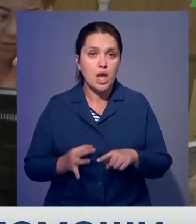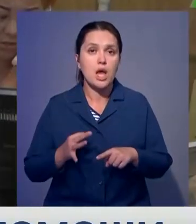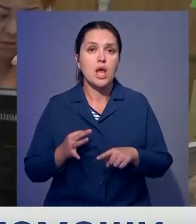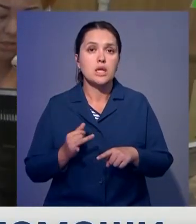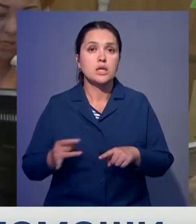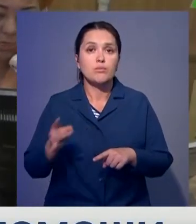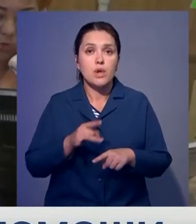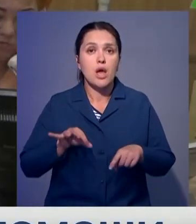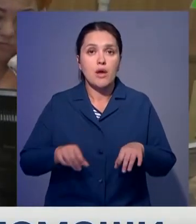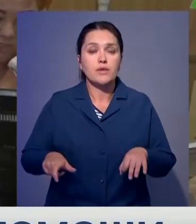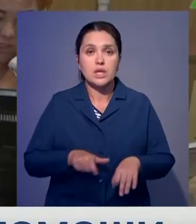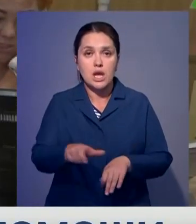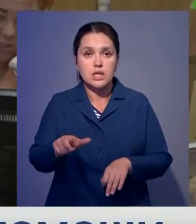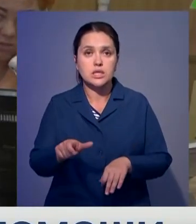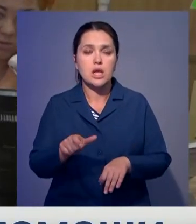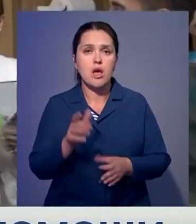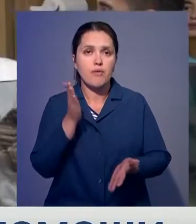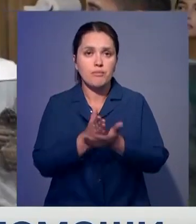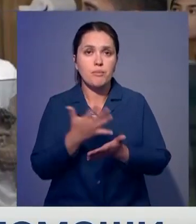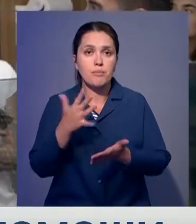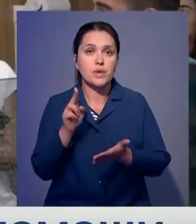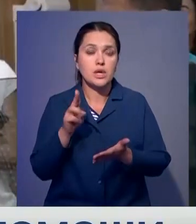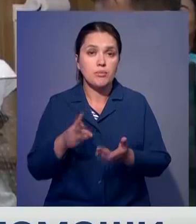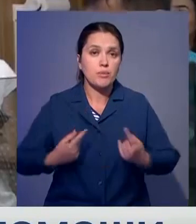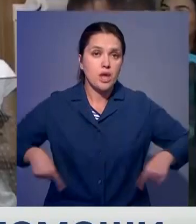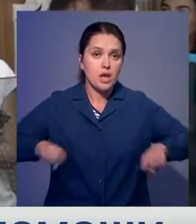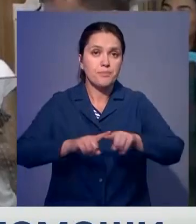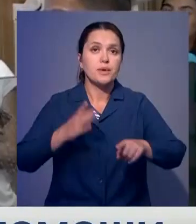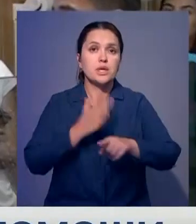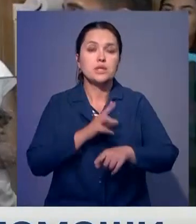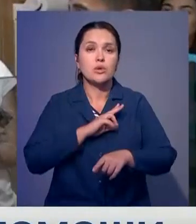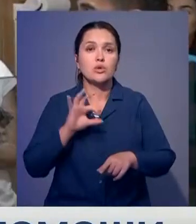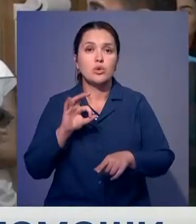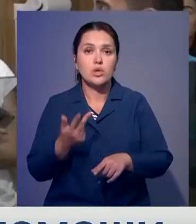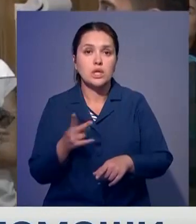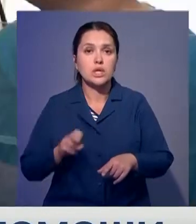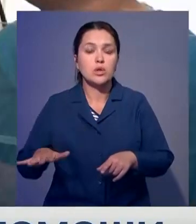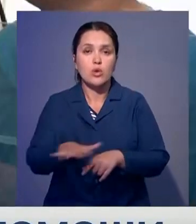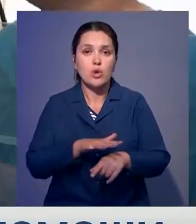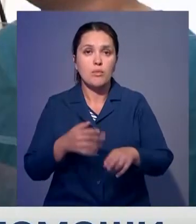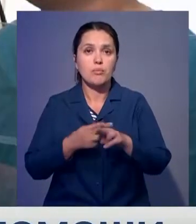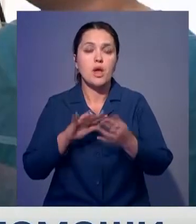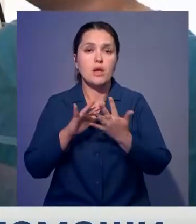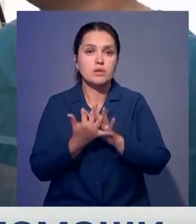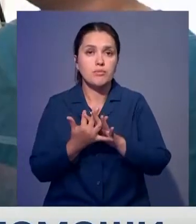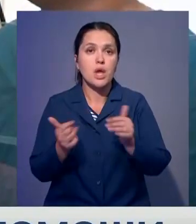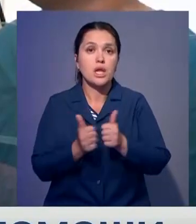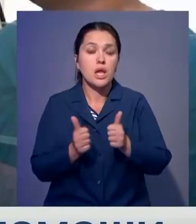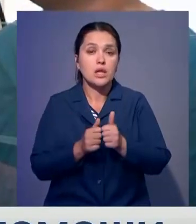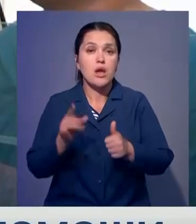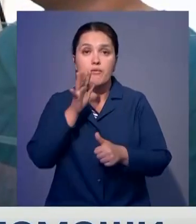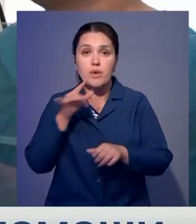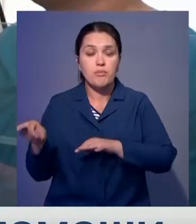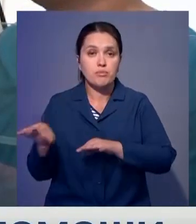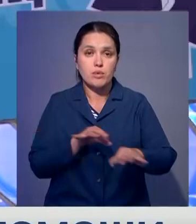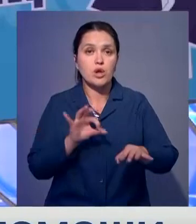всем направлениям республиканских автотрасс в радиусе 50 километров действуют пункты скорой помощи на территории опорных сел. Поэтому